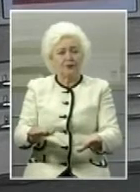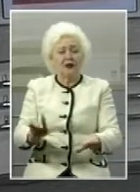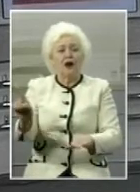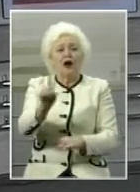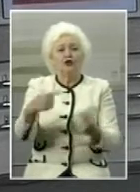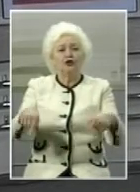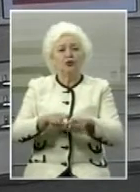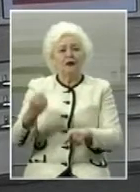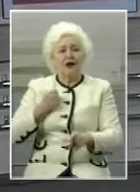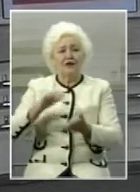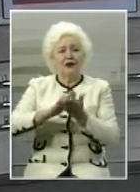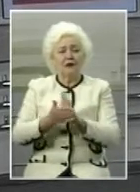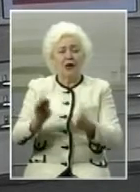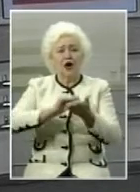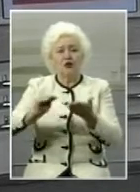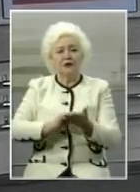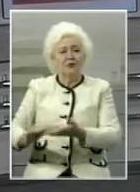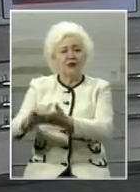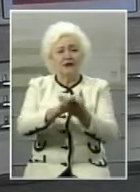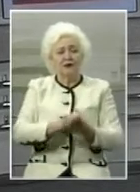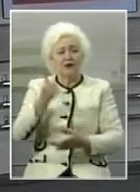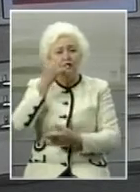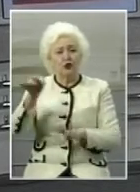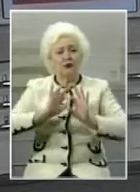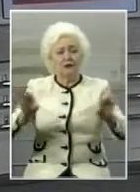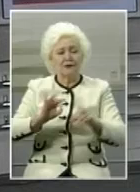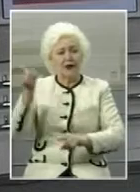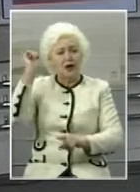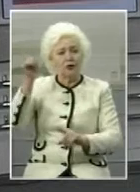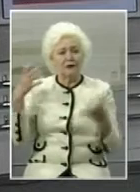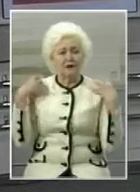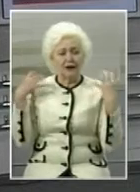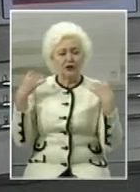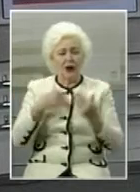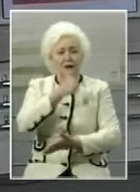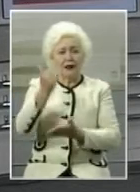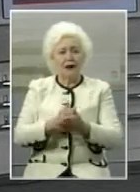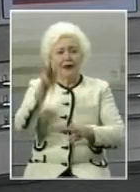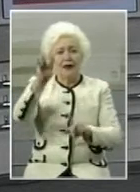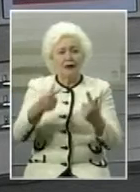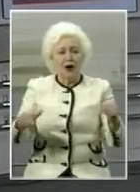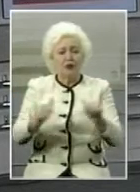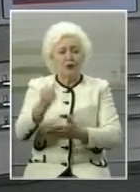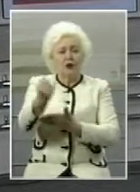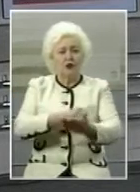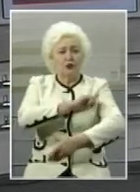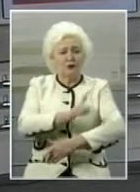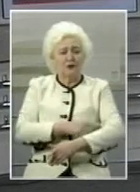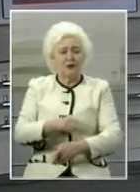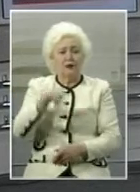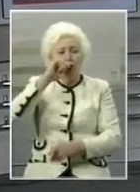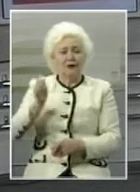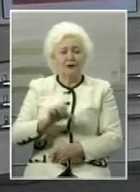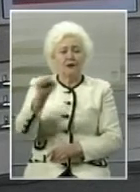Що таке воєнний стан? Кореспондентам Суспільного телефоном розказав колишній начальник Генерального штабу Збройних сил України Анатолій